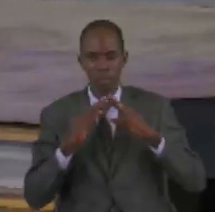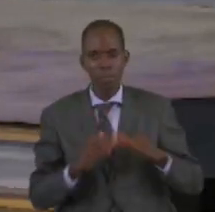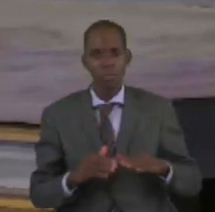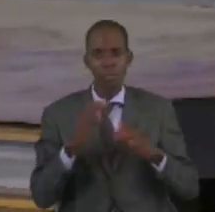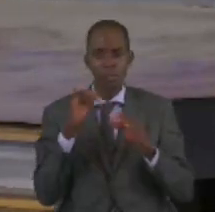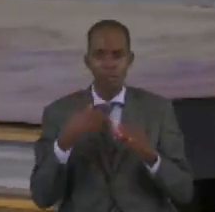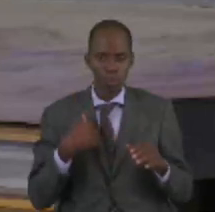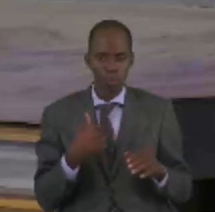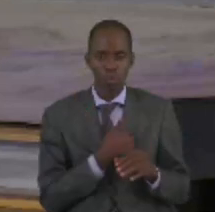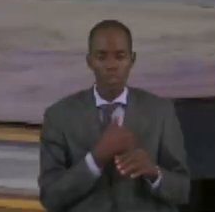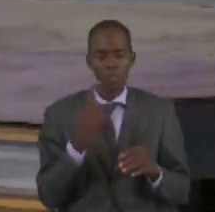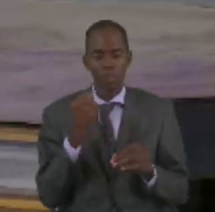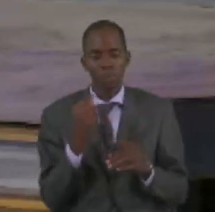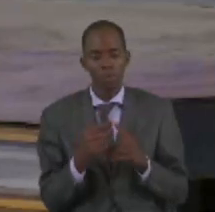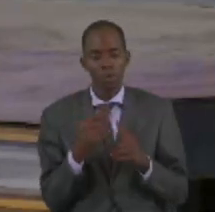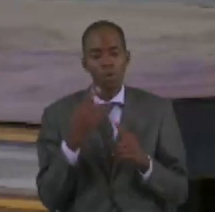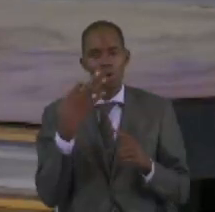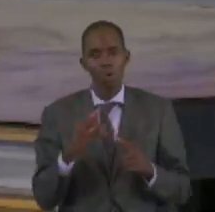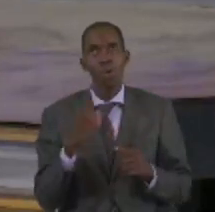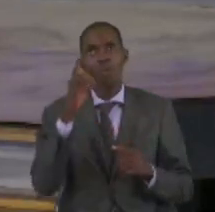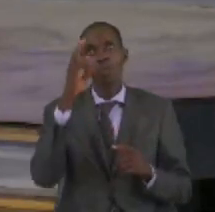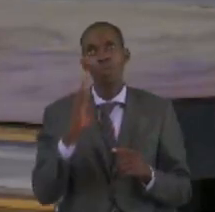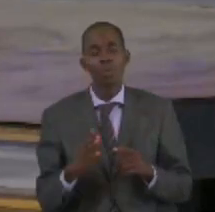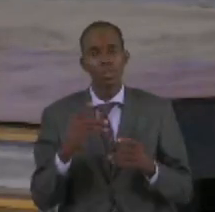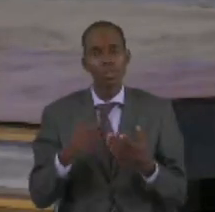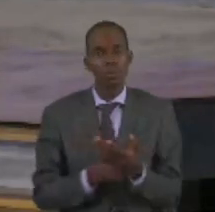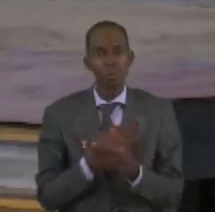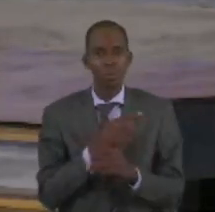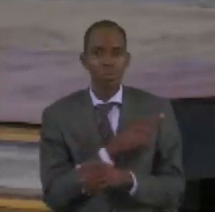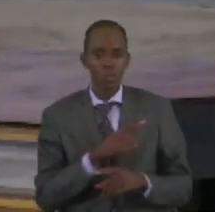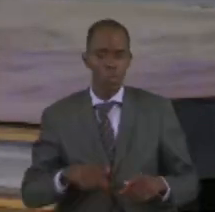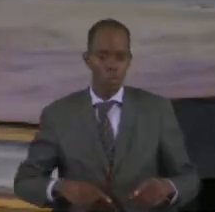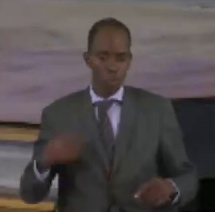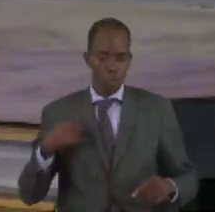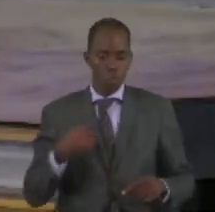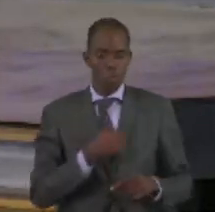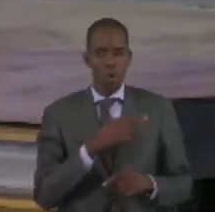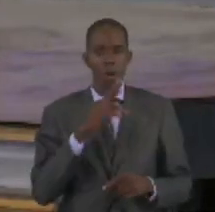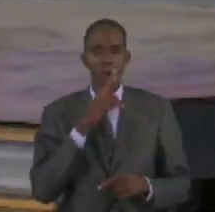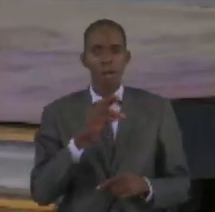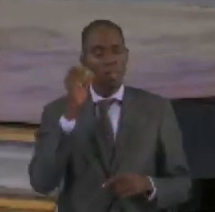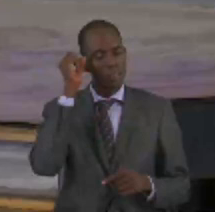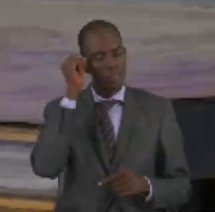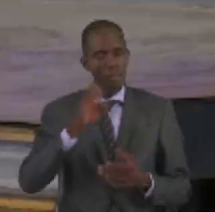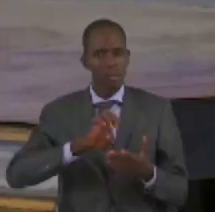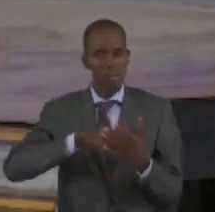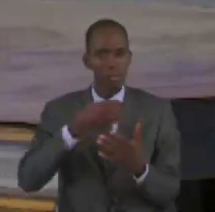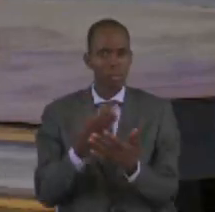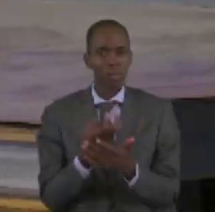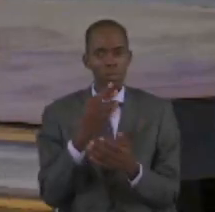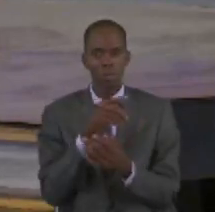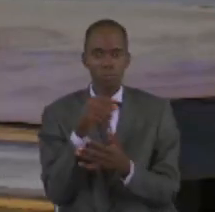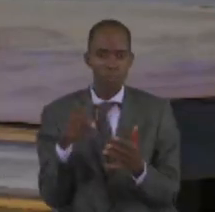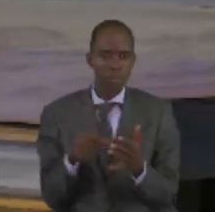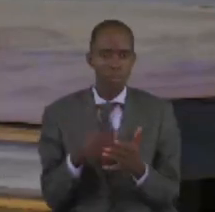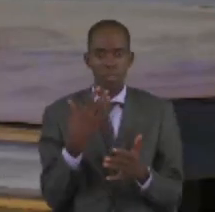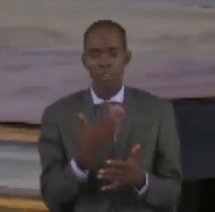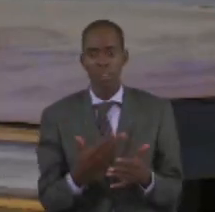la parole de Dieu et l'évangile du Seigneur? Nous voici. Nous sommes témoins de ces